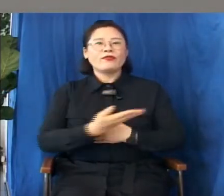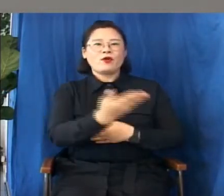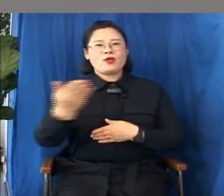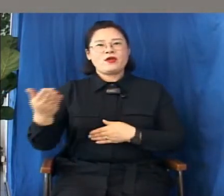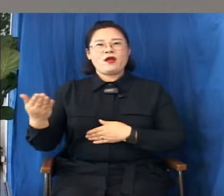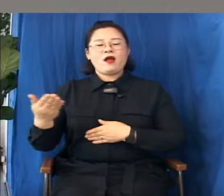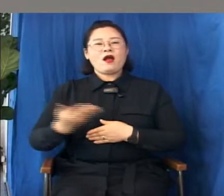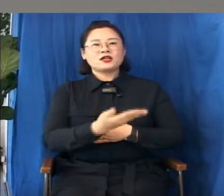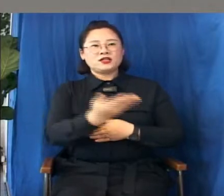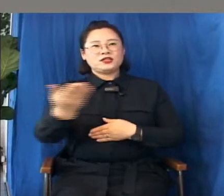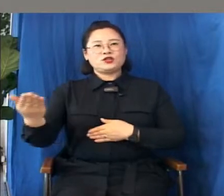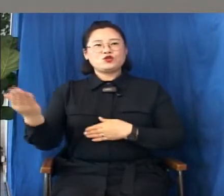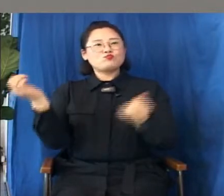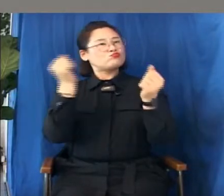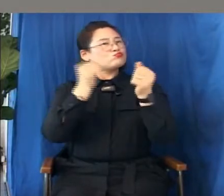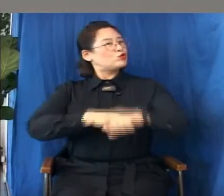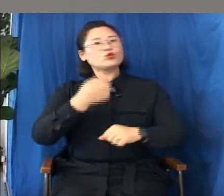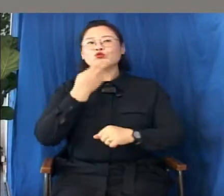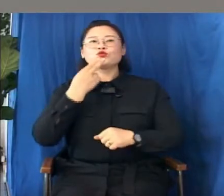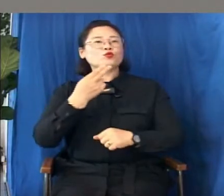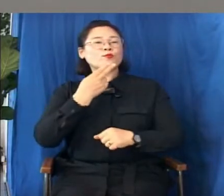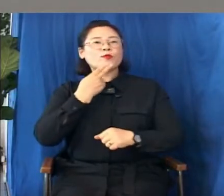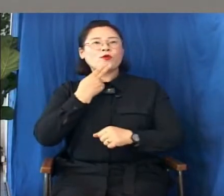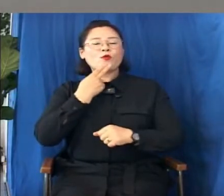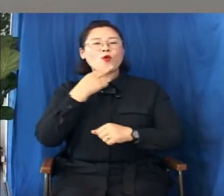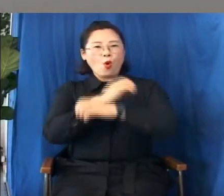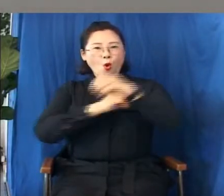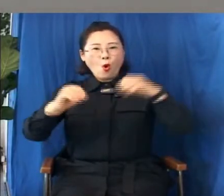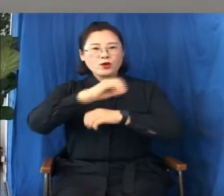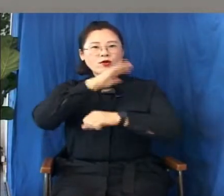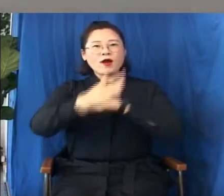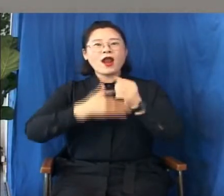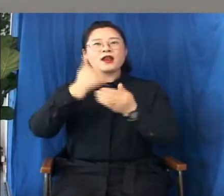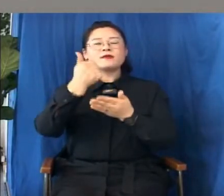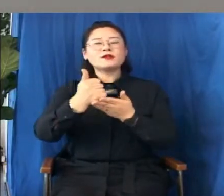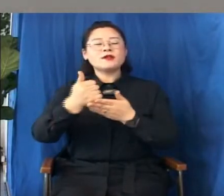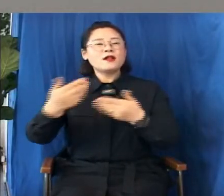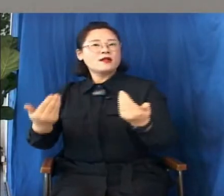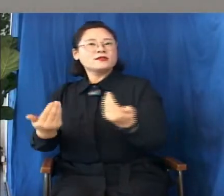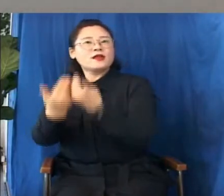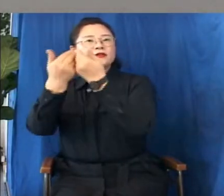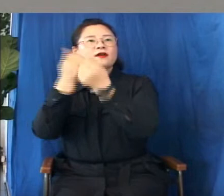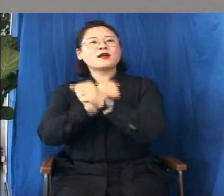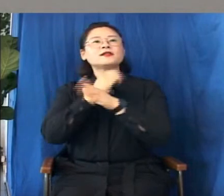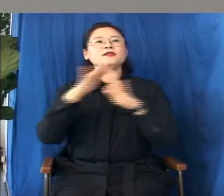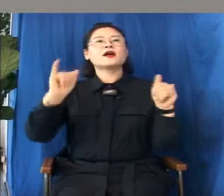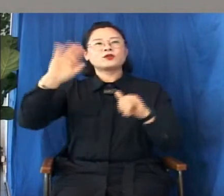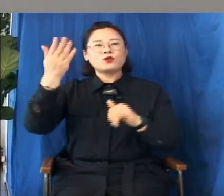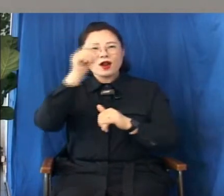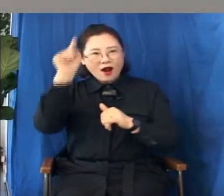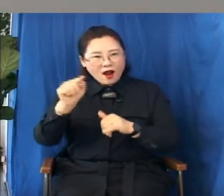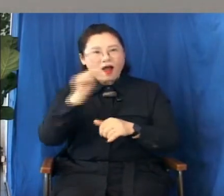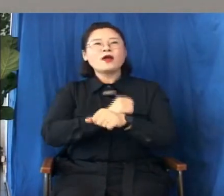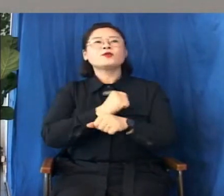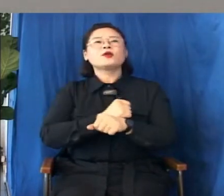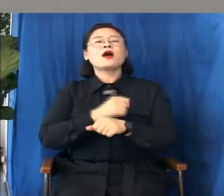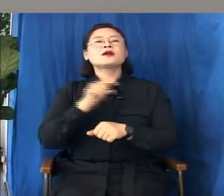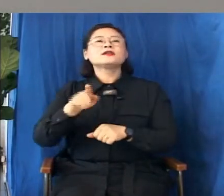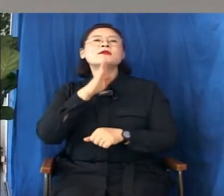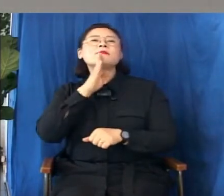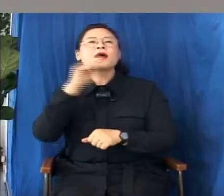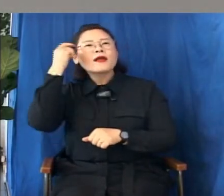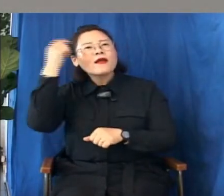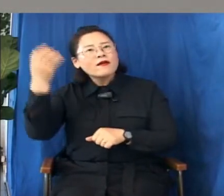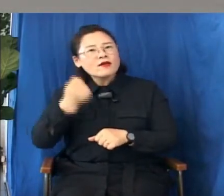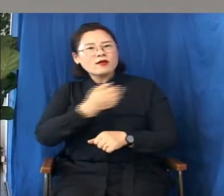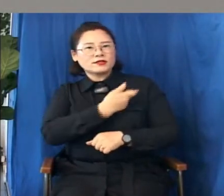그들을 무릅쓸 수 없겠고 도리어 하나님을 대적하는 자가 될까 하노라 하니 그들이 옳게 여겨